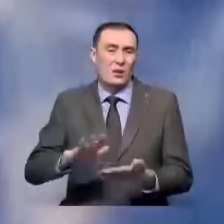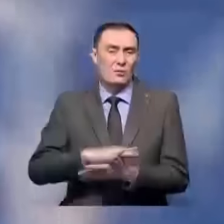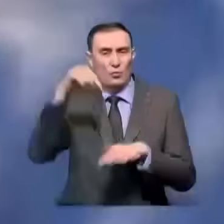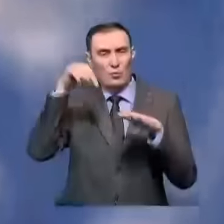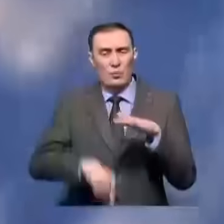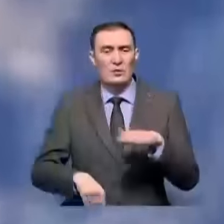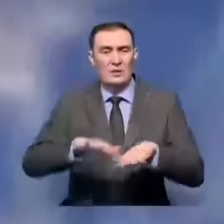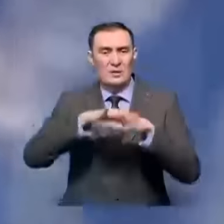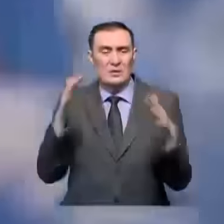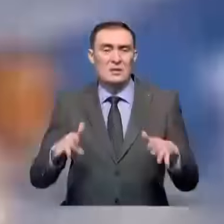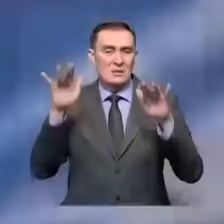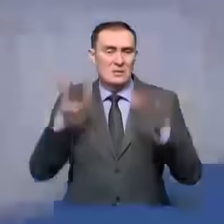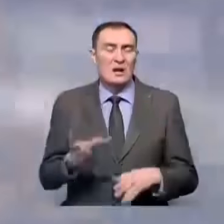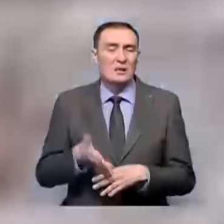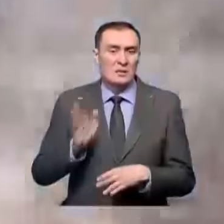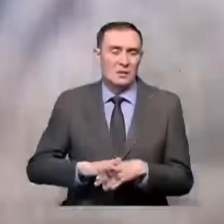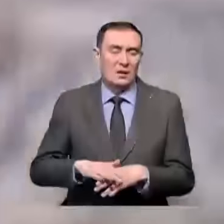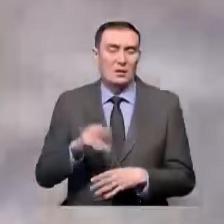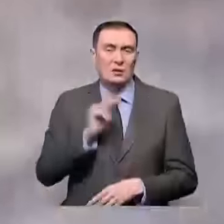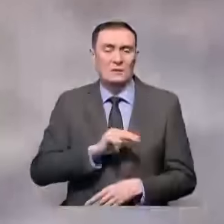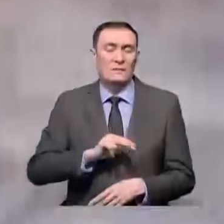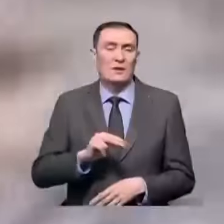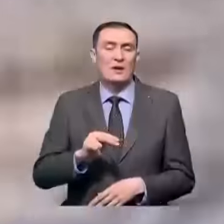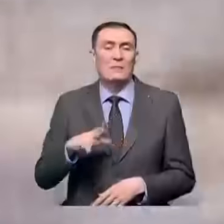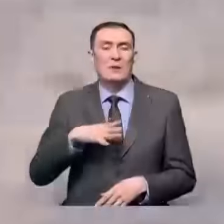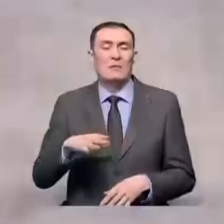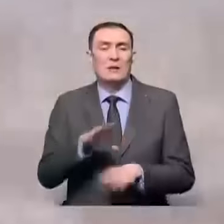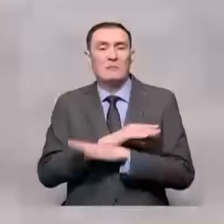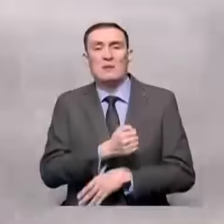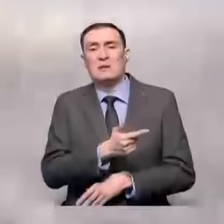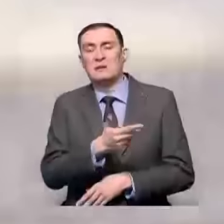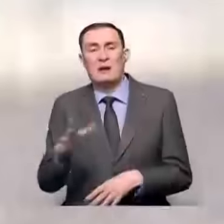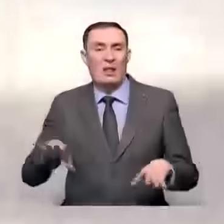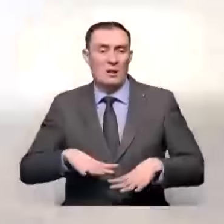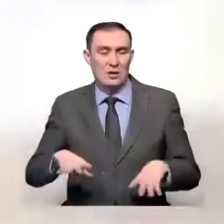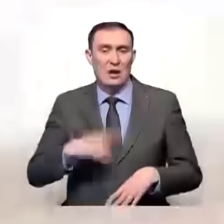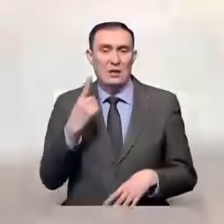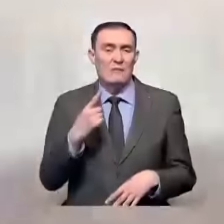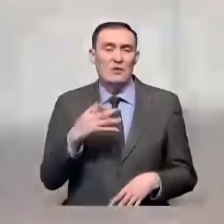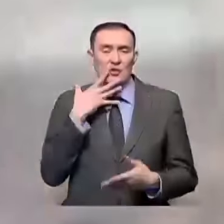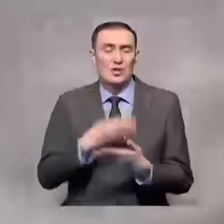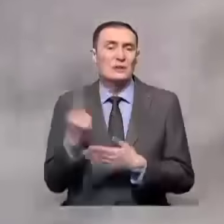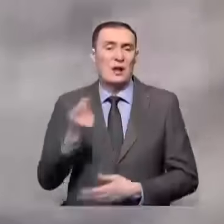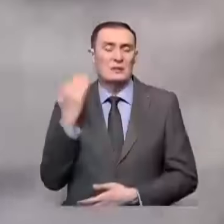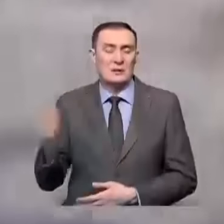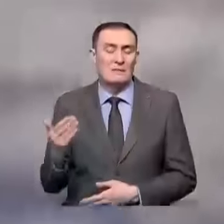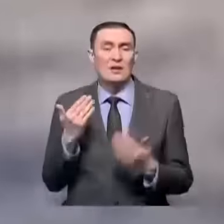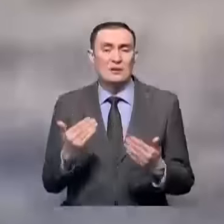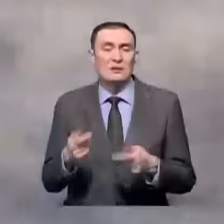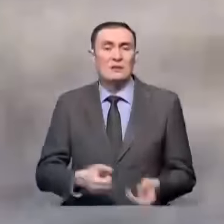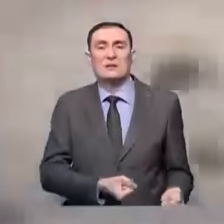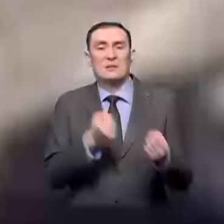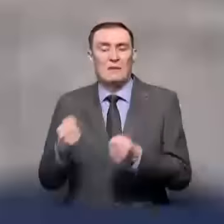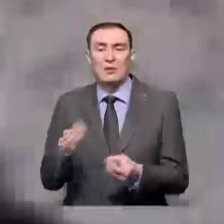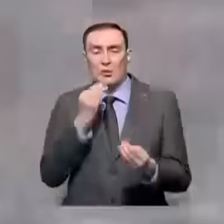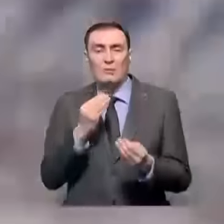глубокие сугробы осложняют жизнь скотоводам. Жертвой непогоды стали несколько голов лошадей одного из частных хозяйств. Сельчане доставляют